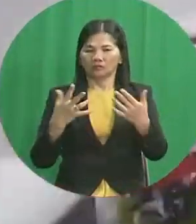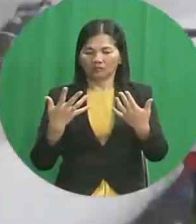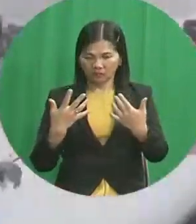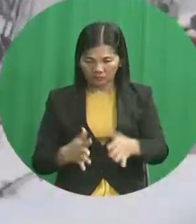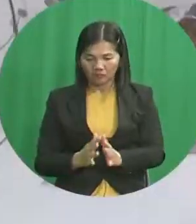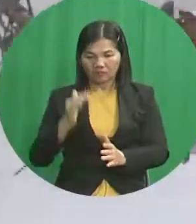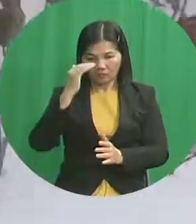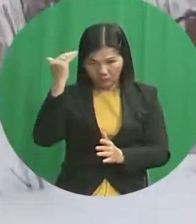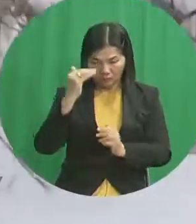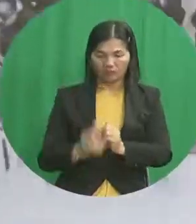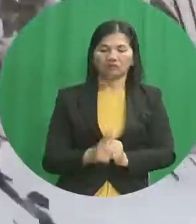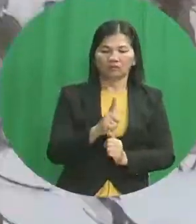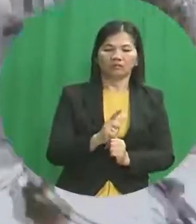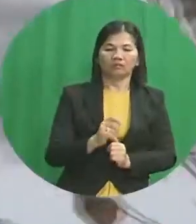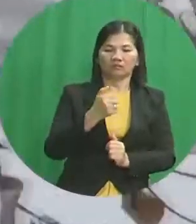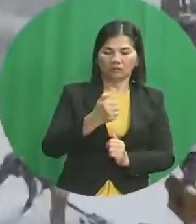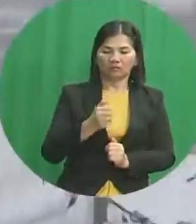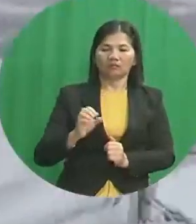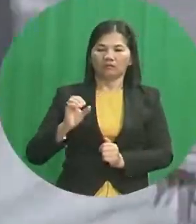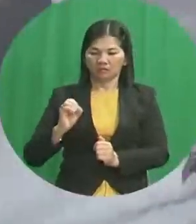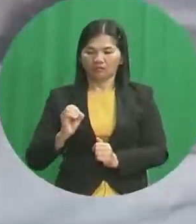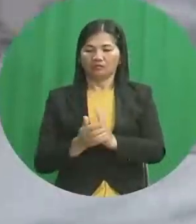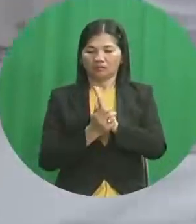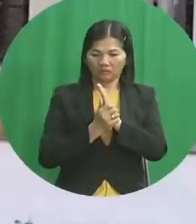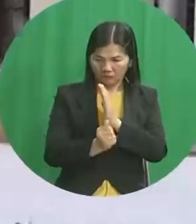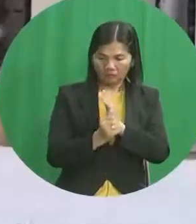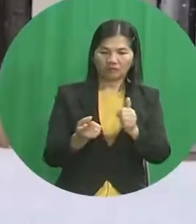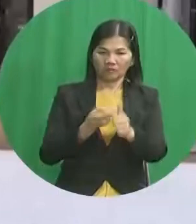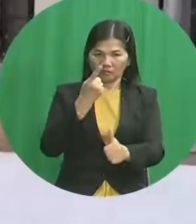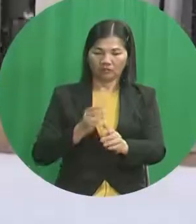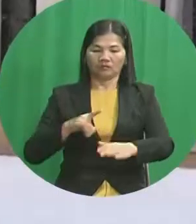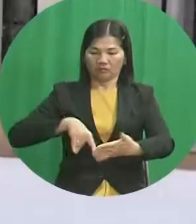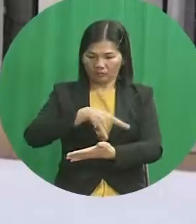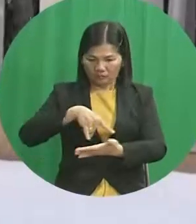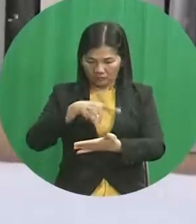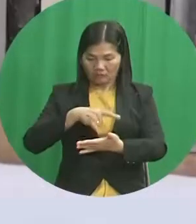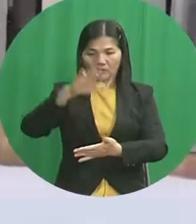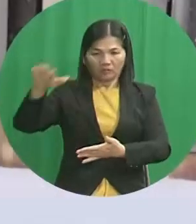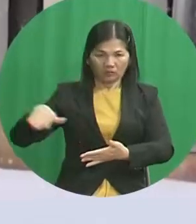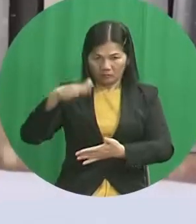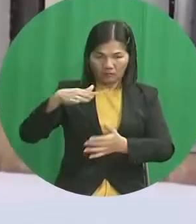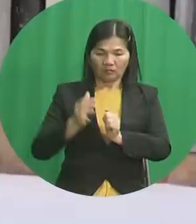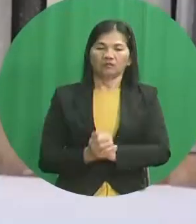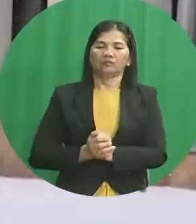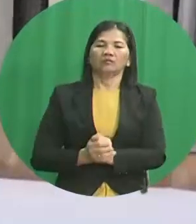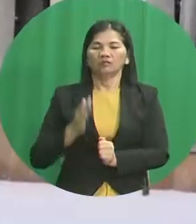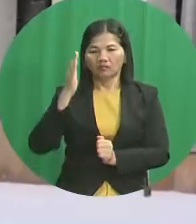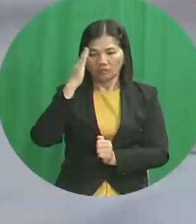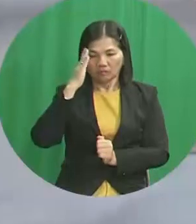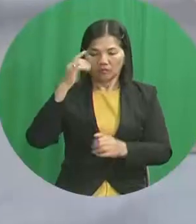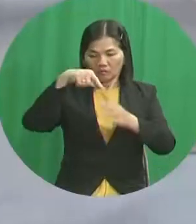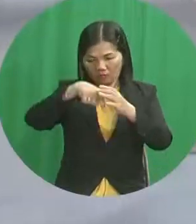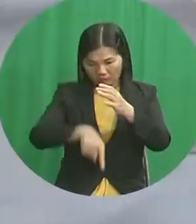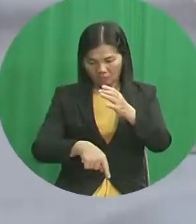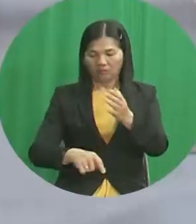តាមលោកអេវជេនីទីស្កូវិតអ្នកជំនាញឈានមុខគេនៅក្នុងមជ្ឈមណ្ឌលអាកាសធាតុរបស់បានឲ្យដឹងថាជំរឿ